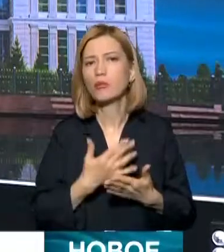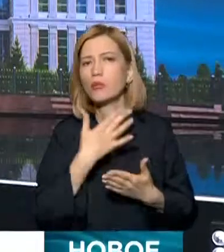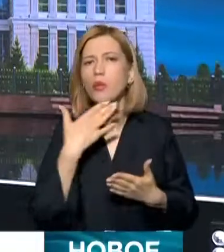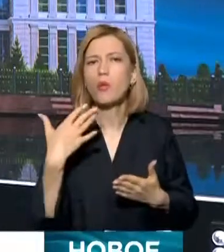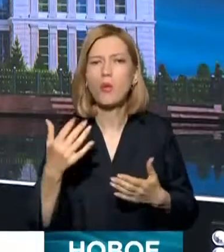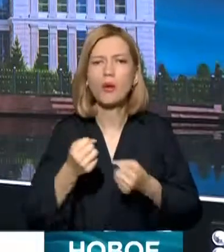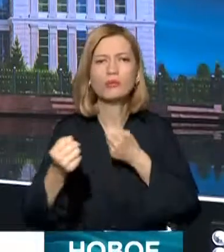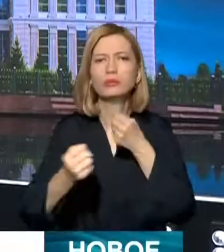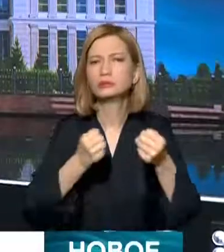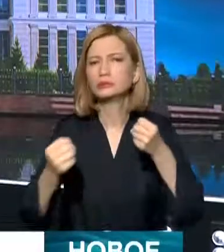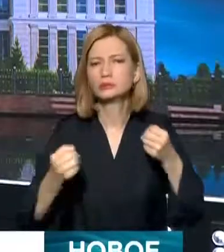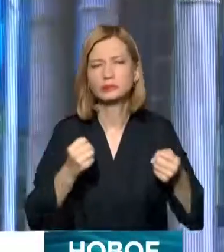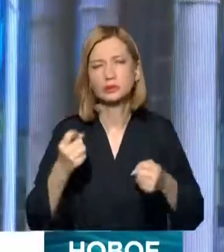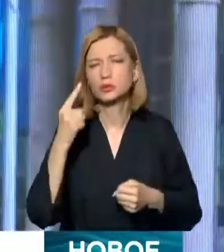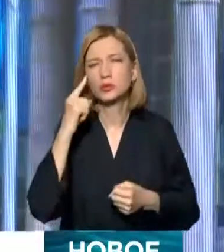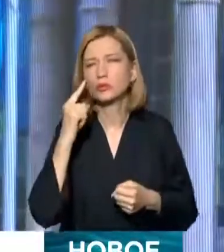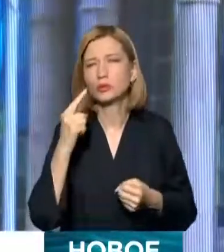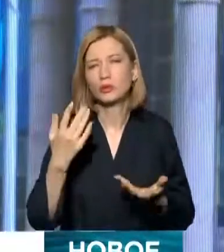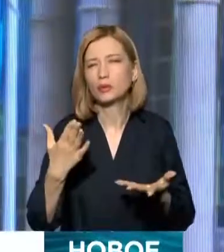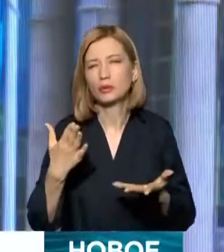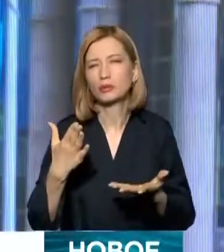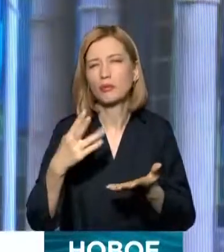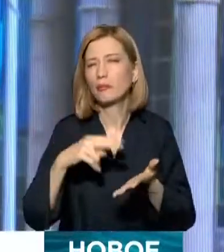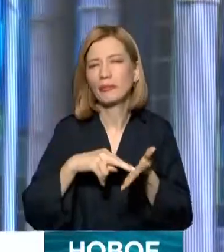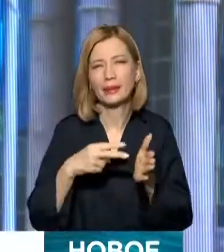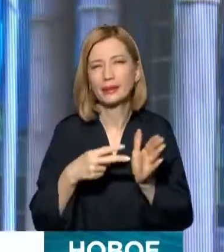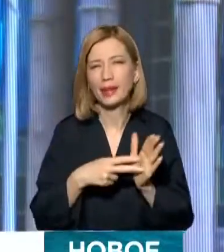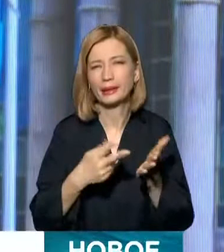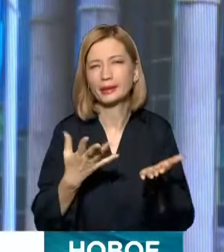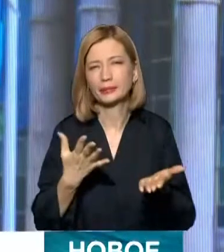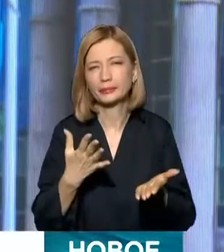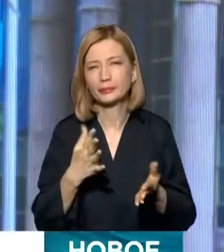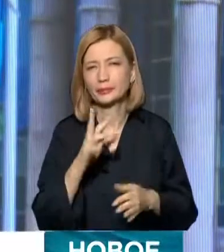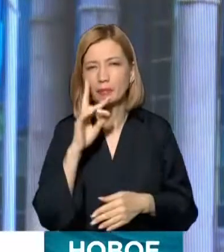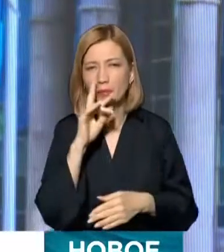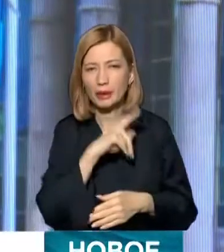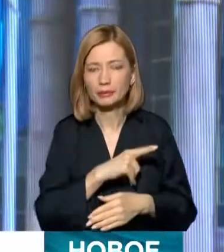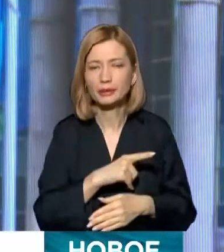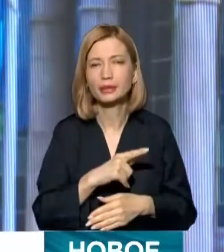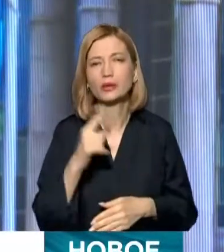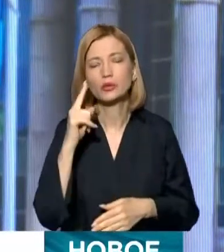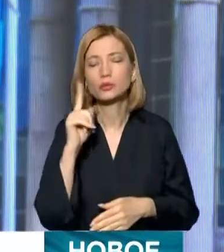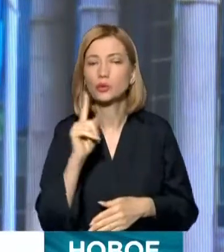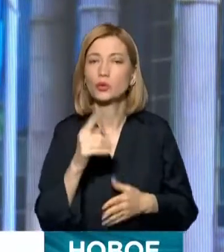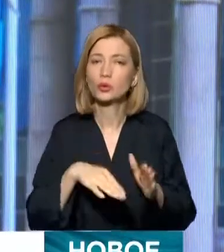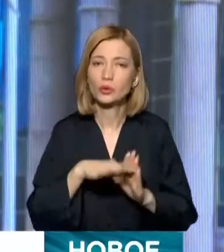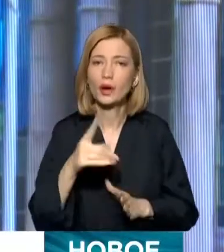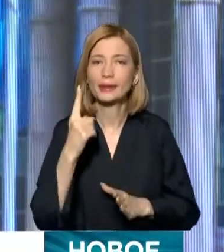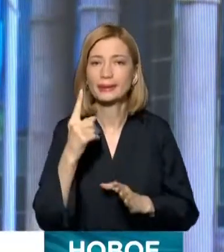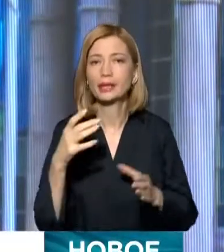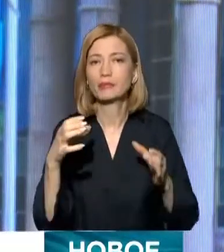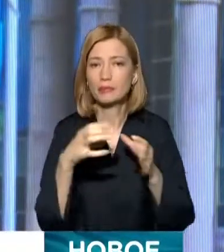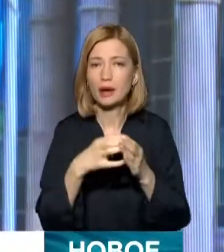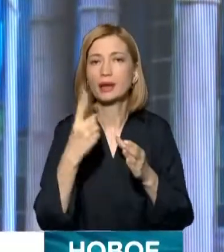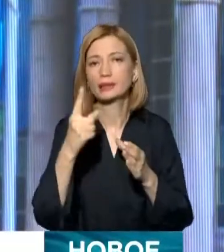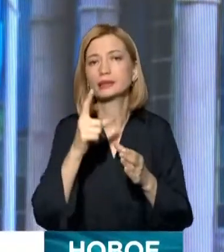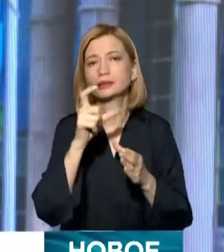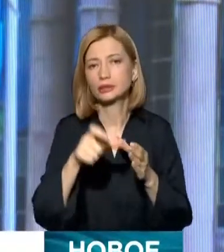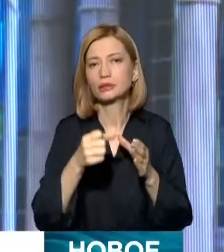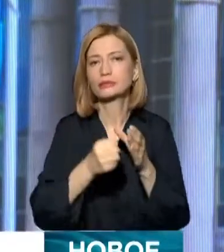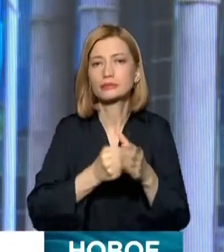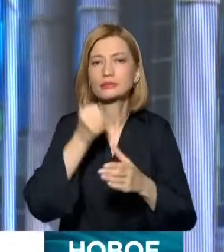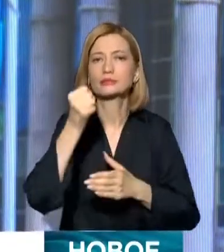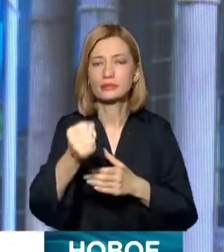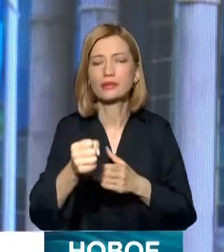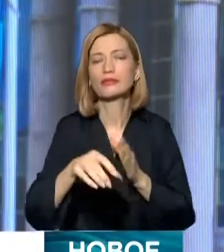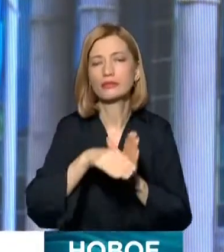совсем правильная стратегия. Да, и все-таки есть принцип, что от одной партии, от одной общественной организации может быть выдвинут только один